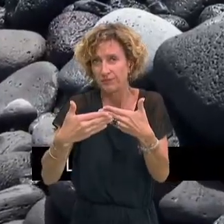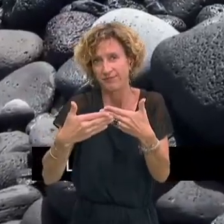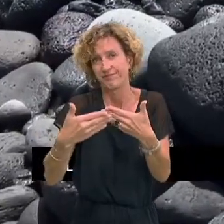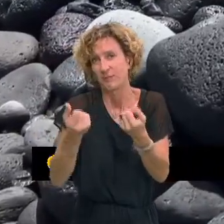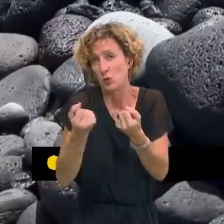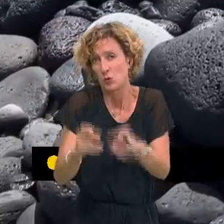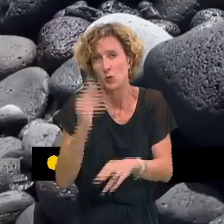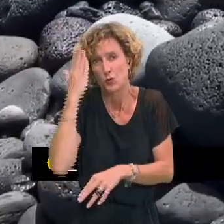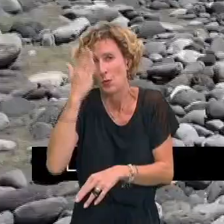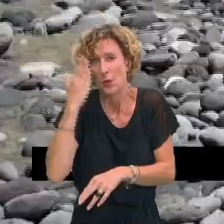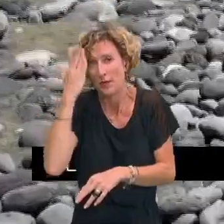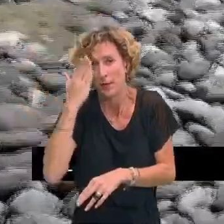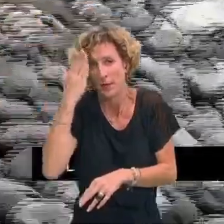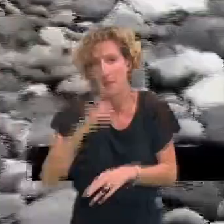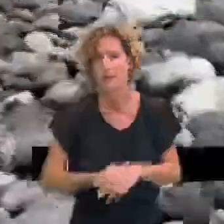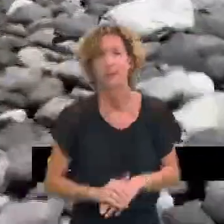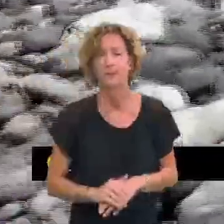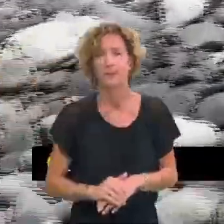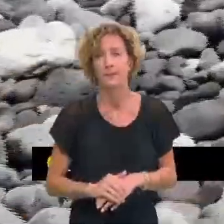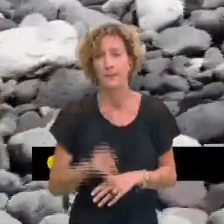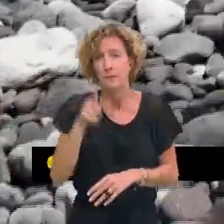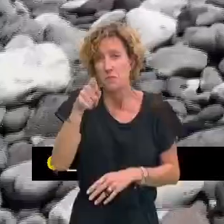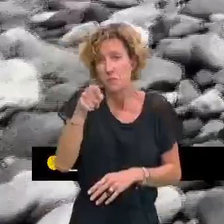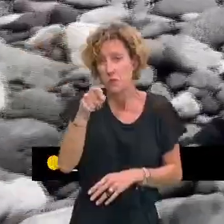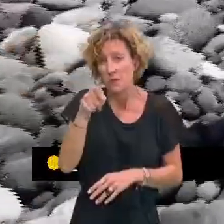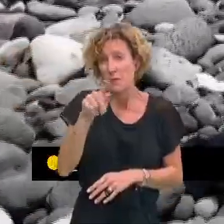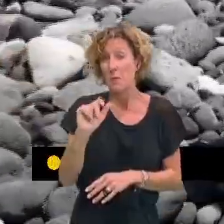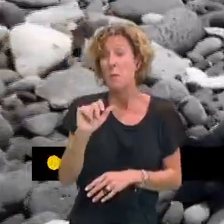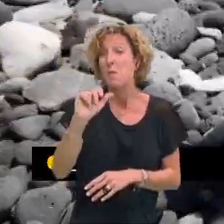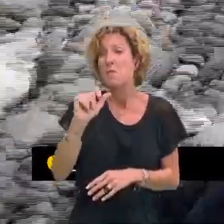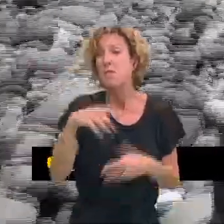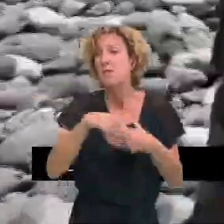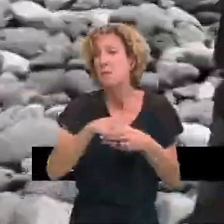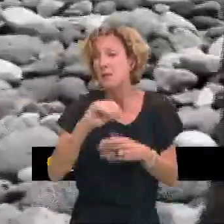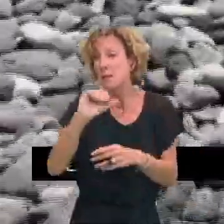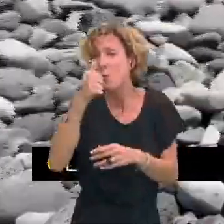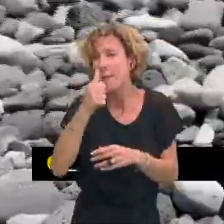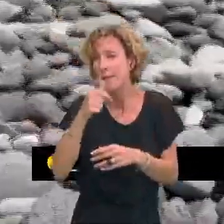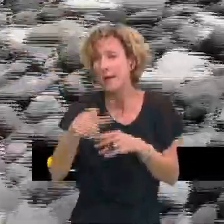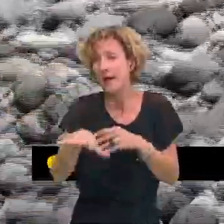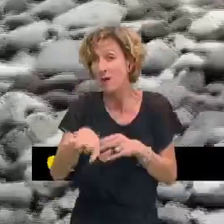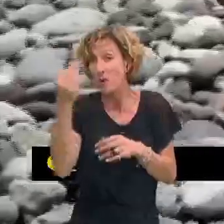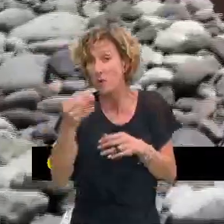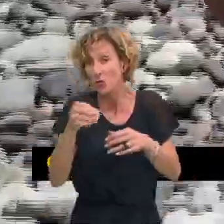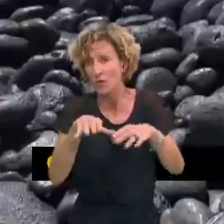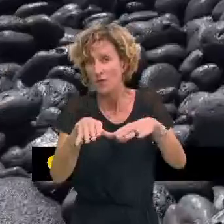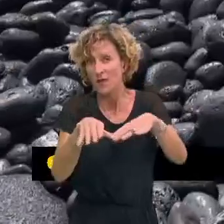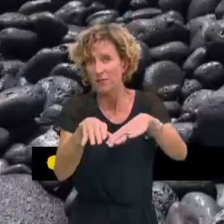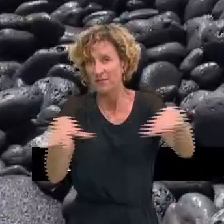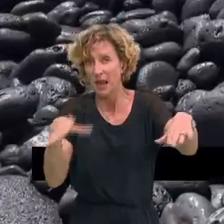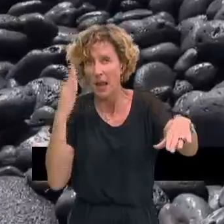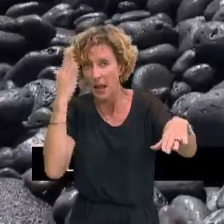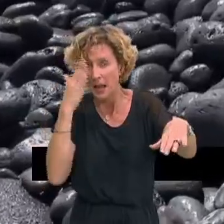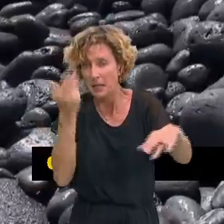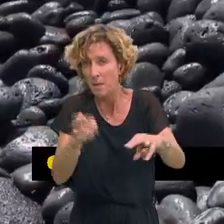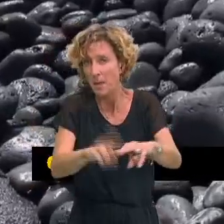elle prend la forme d'un mammifère marin. Expédite Cadet est parmi les tout premiers à avoir découvert le cadavre échoué ici, à